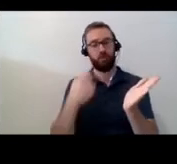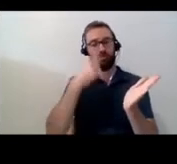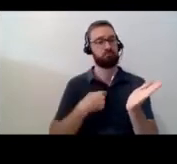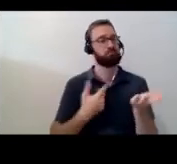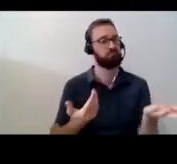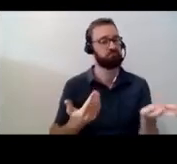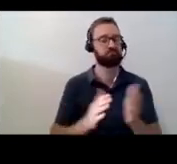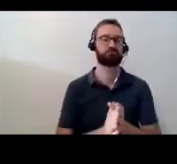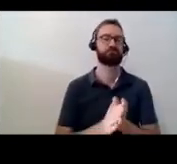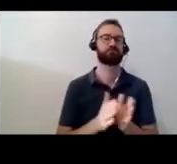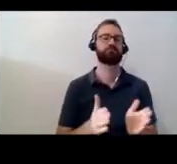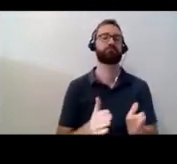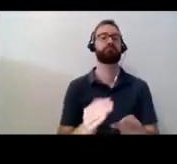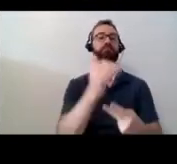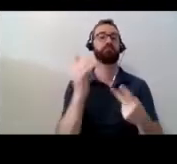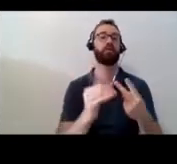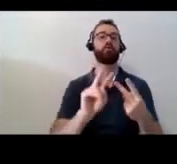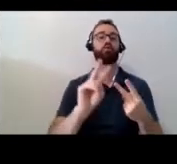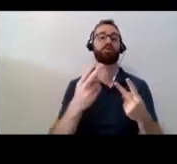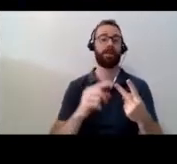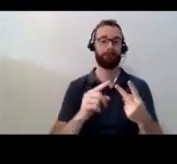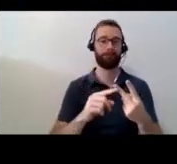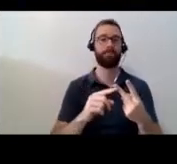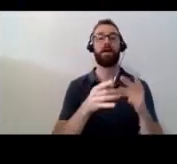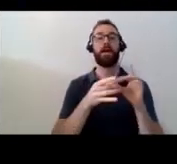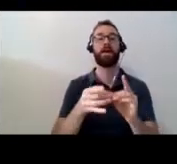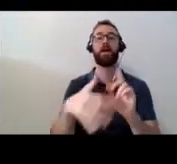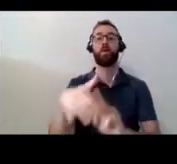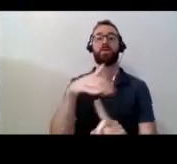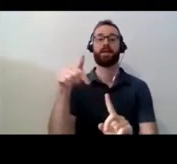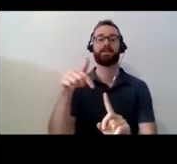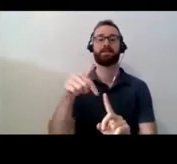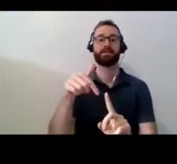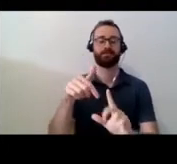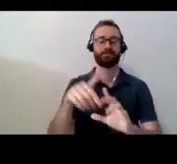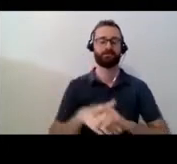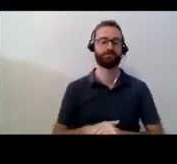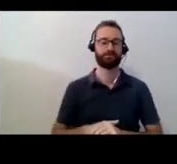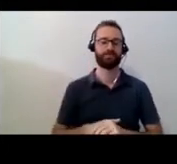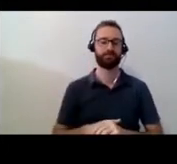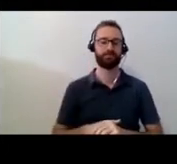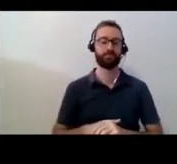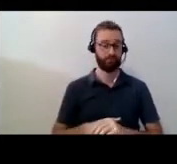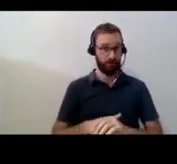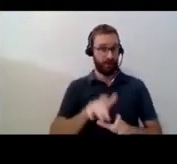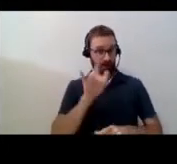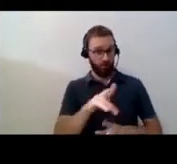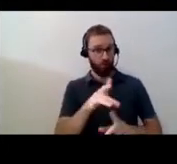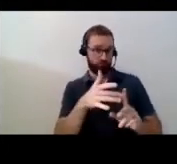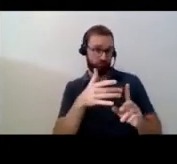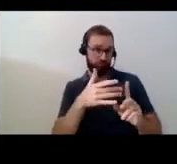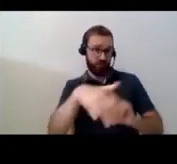Le deuxième argument, c'est l'argument du contexte. Donc, on nous dit que, considérant le contexte législatif